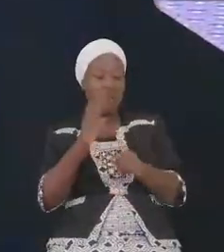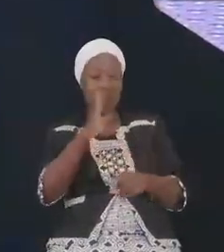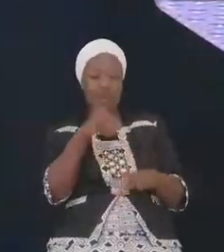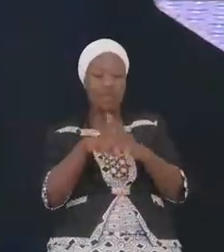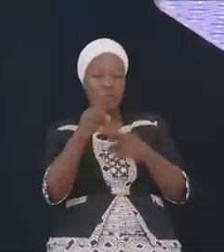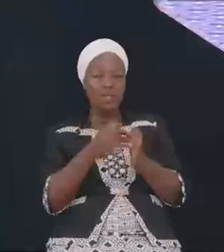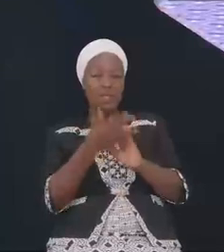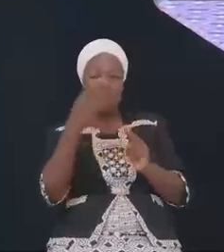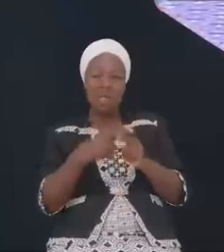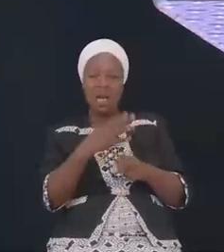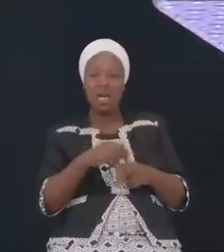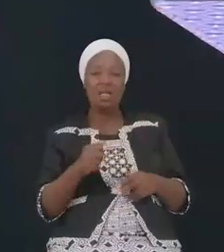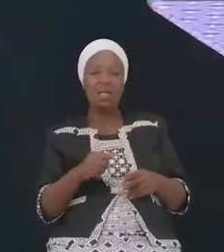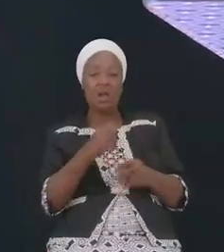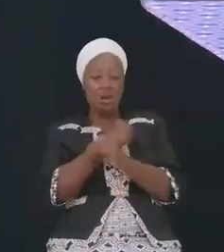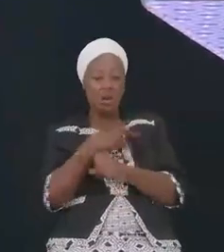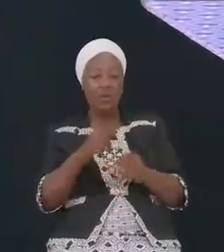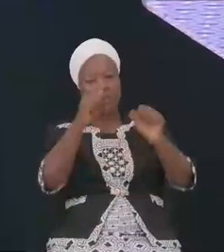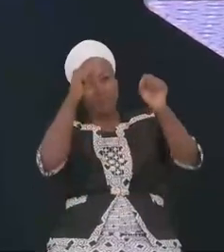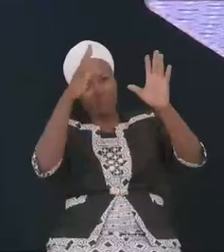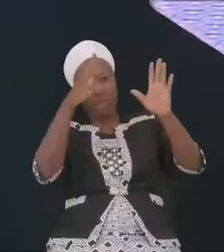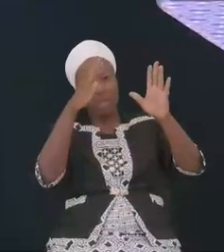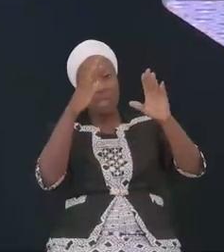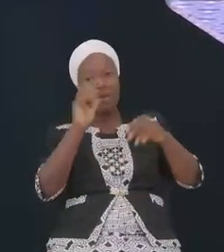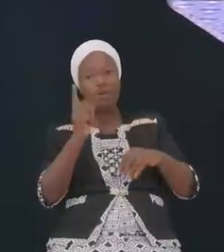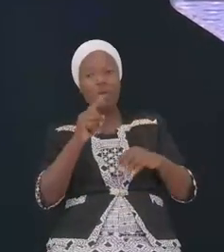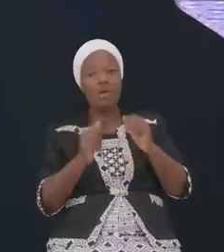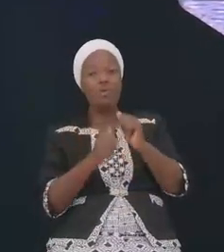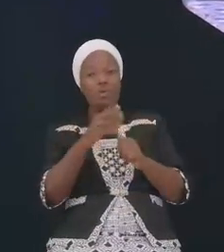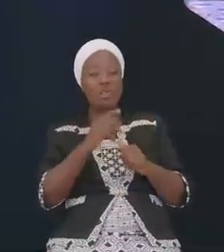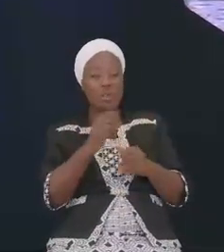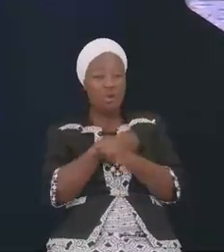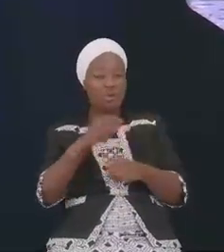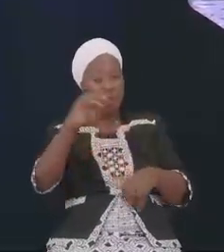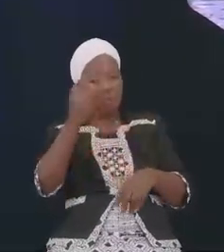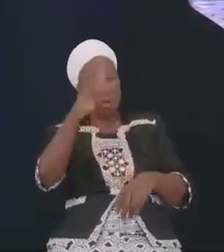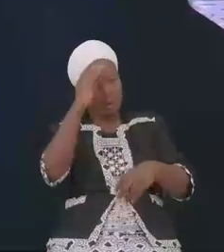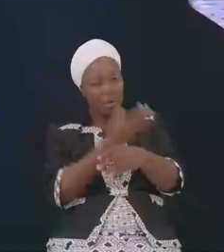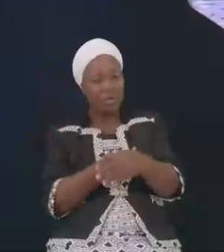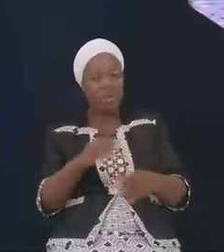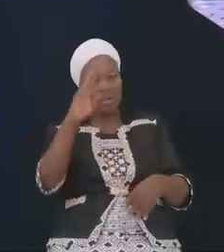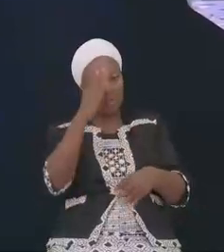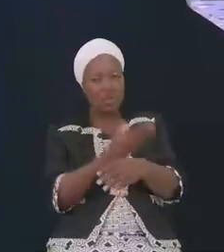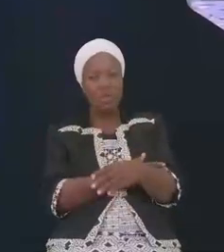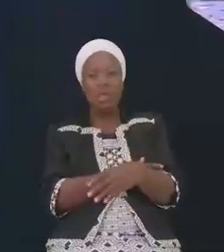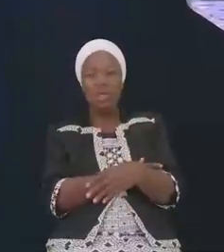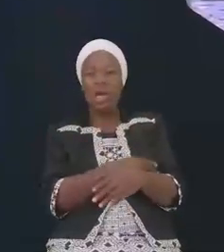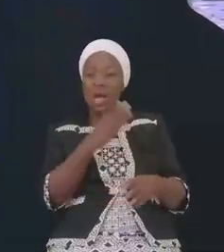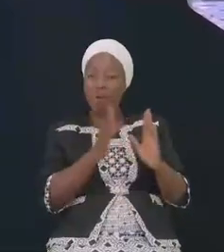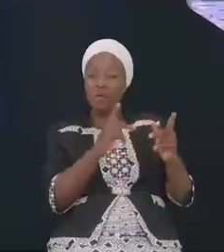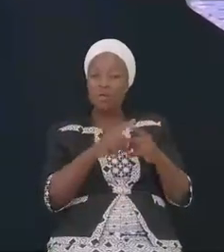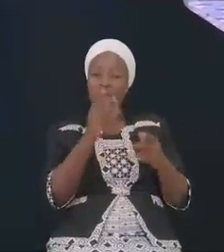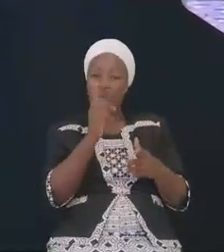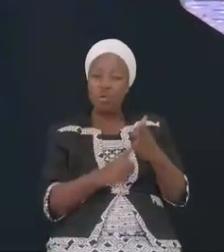Et l'amour du Père, dont il a aimé son Fils unique, selon ce que Jésus